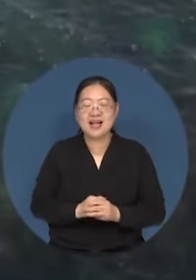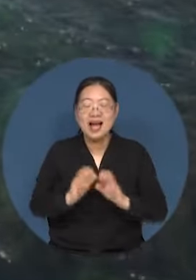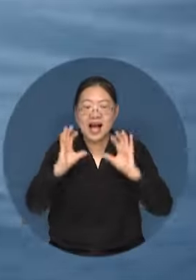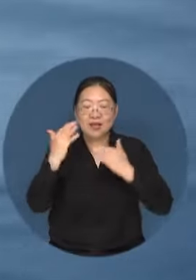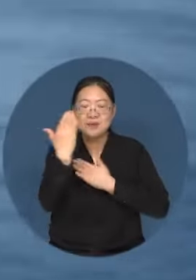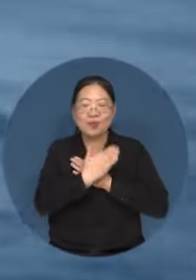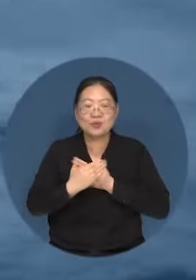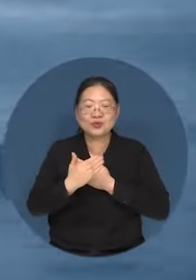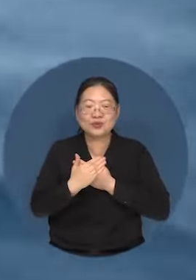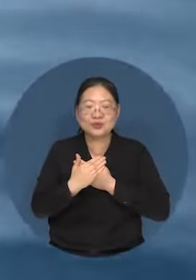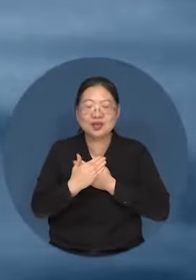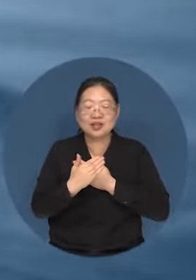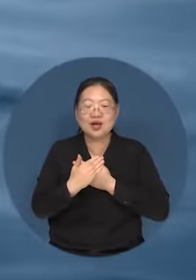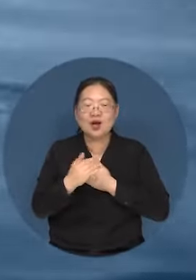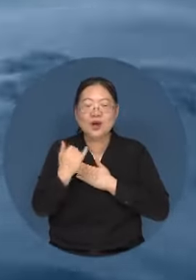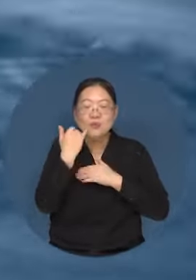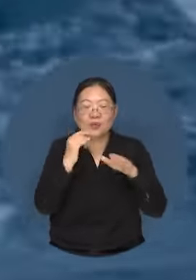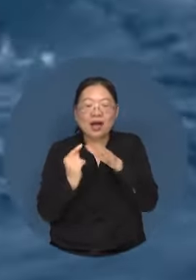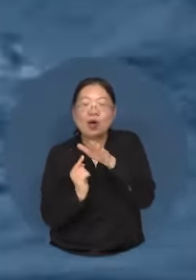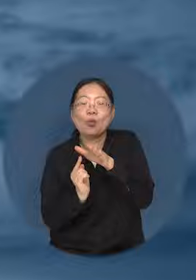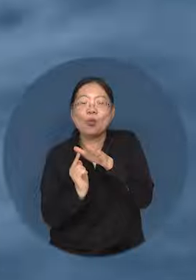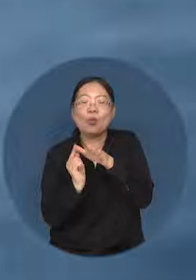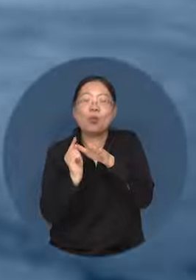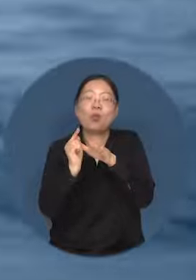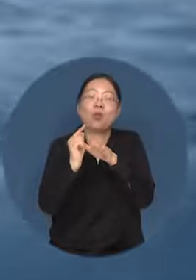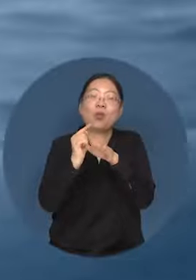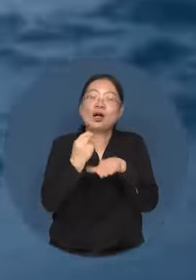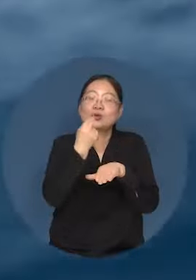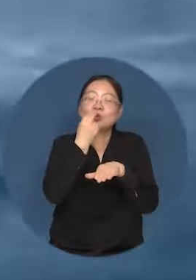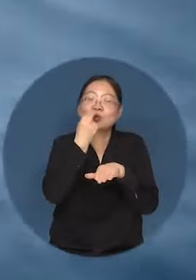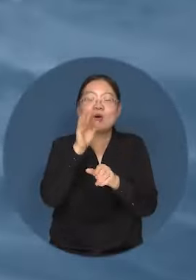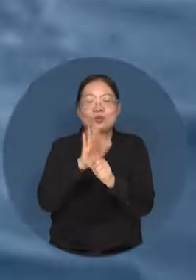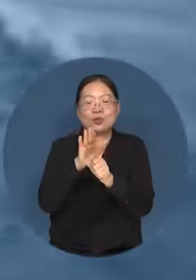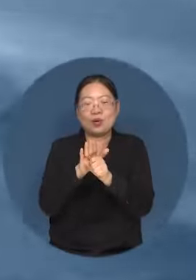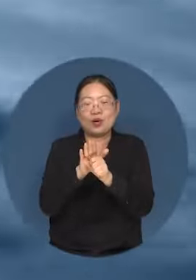이제 주둥이로 들어올려서 물 밖으로 들어올려서 숨을 쉬게끔